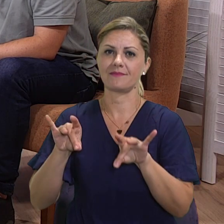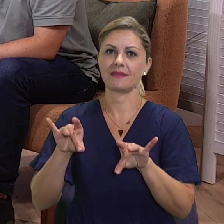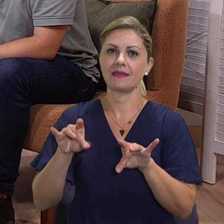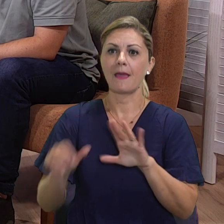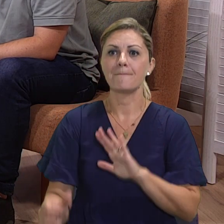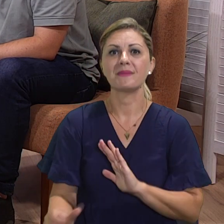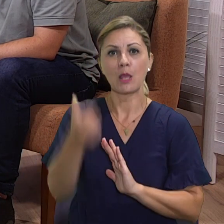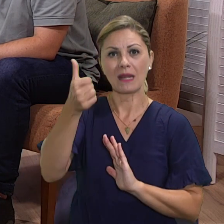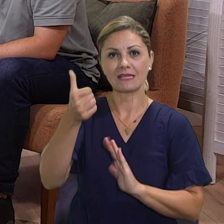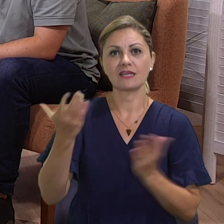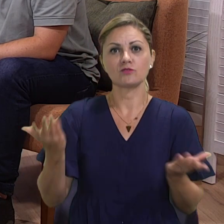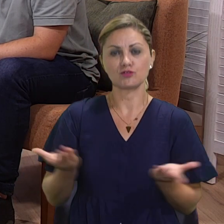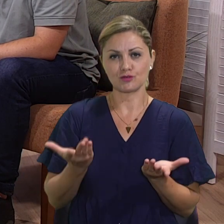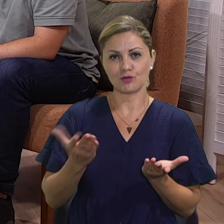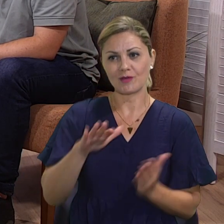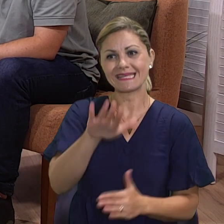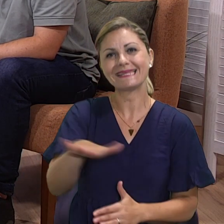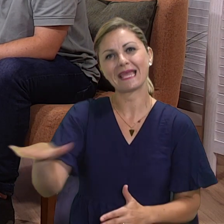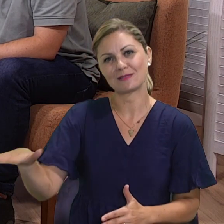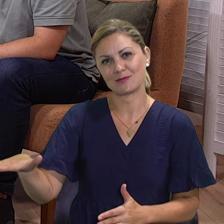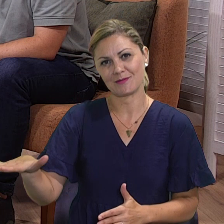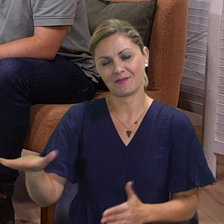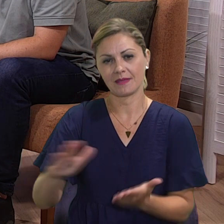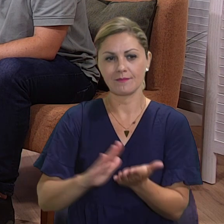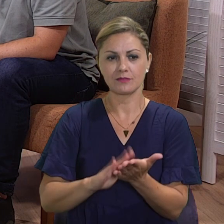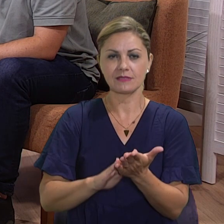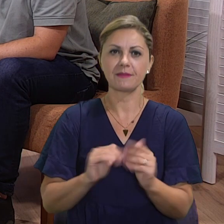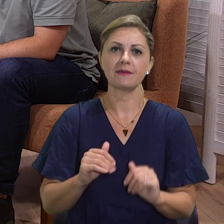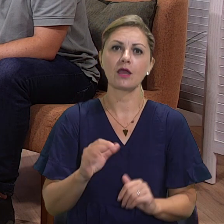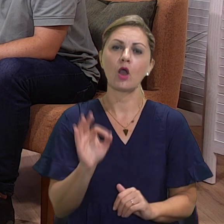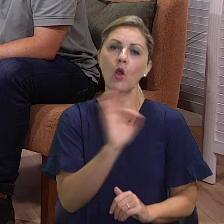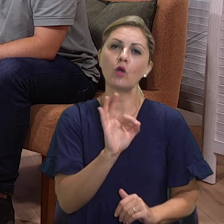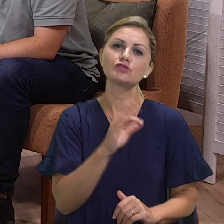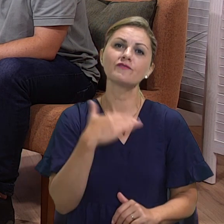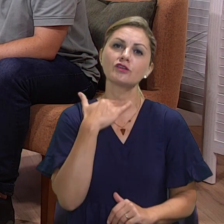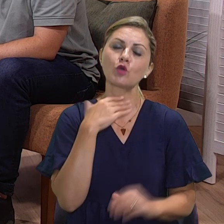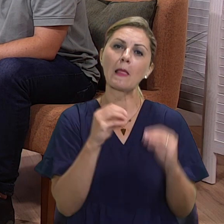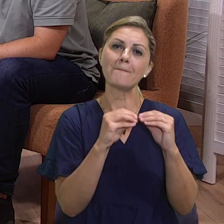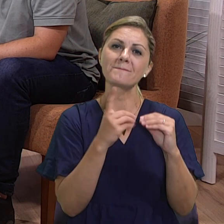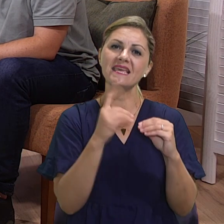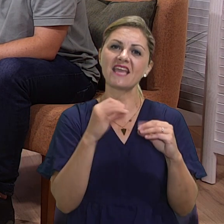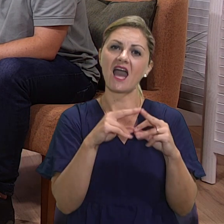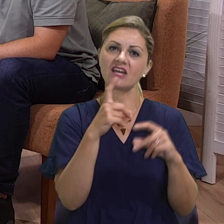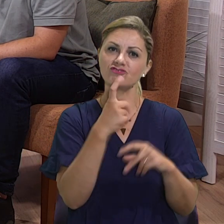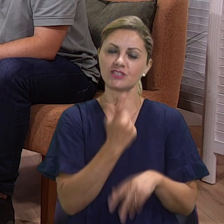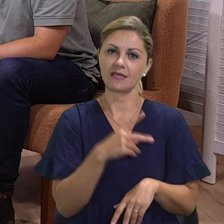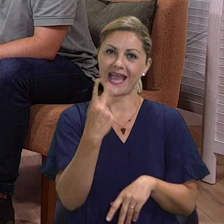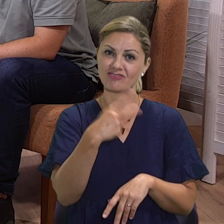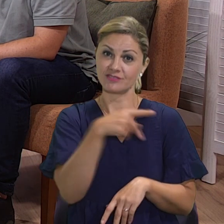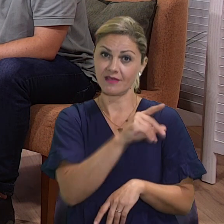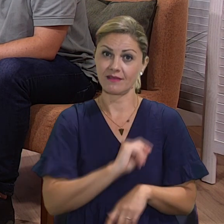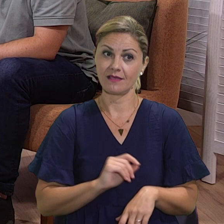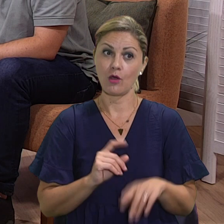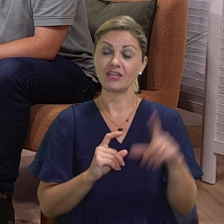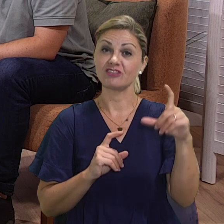prioriteti. Prioriteti su mi pisao za djecu. Tako moram pohvaliti ovu školu Bijači i gospođu Jadranku Šošić, koja je njihova